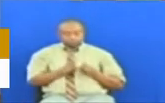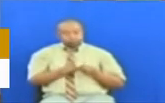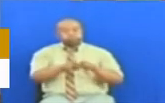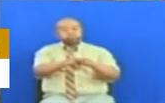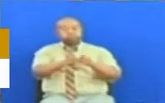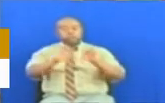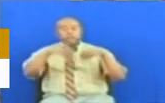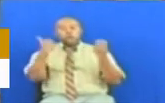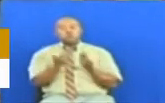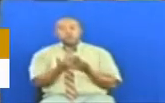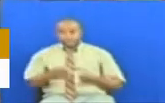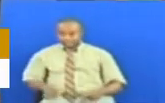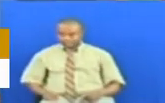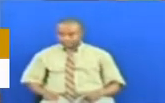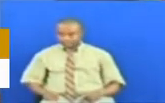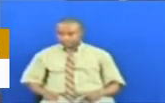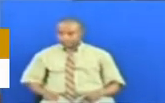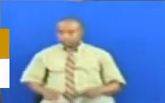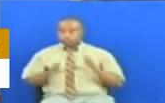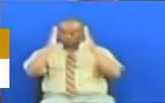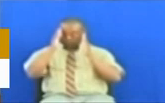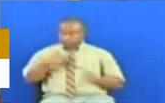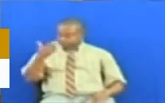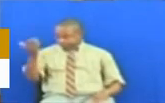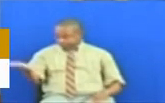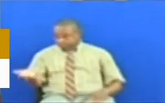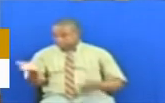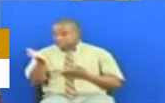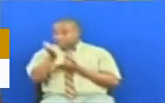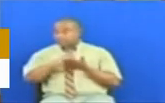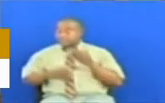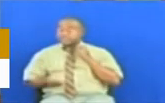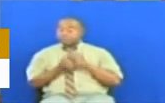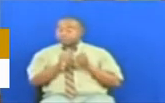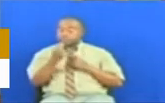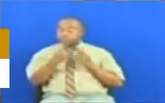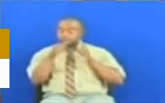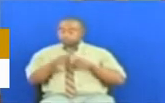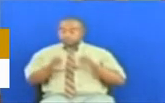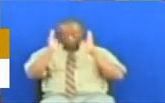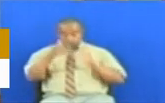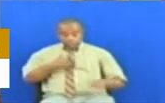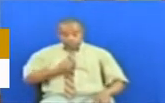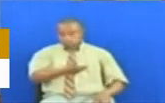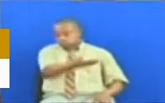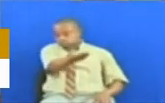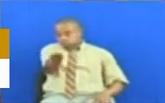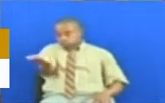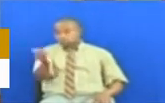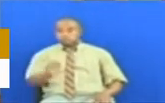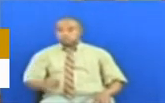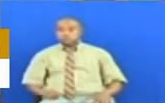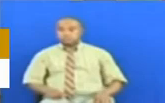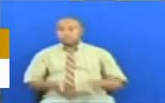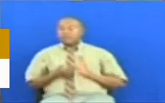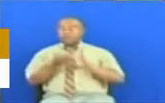vile, Mheshimiwa Spika, baadhi ya mambo yaliyozungumzwa na waheshimiwa wabunge, mfano Mheshimiwa